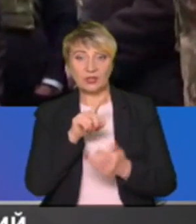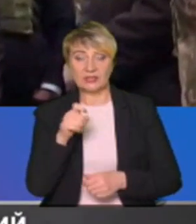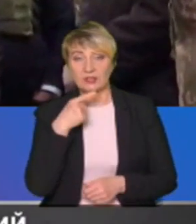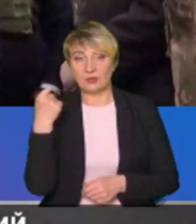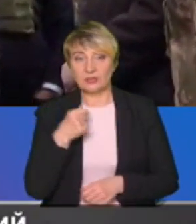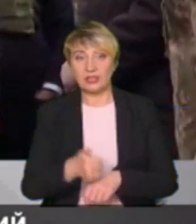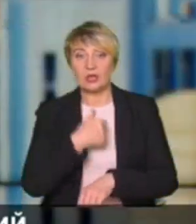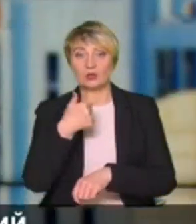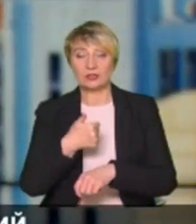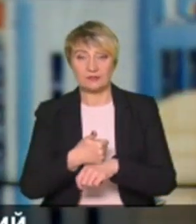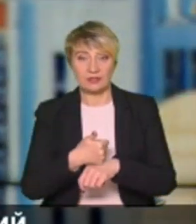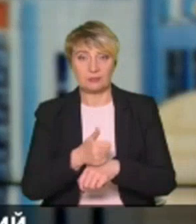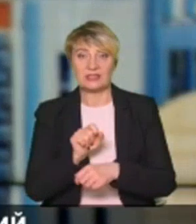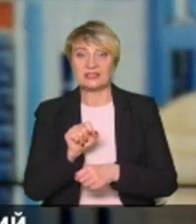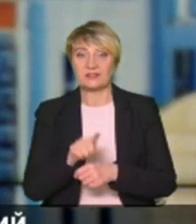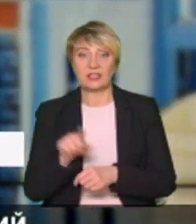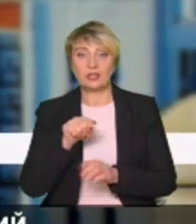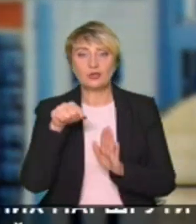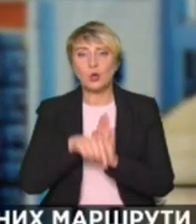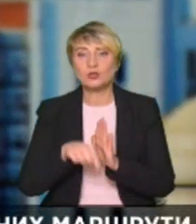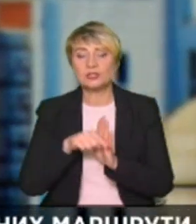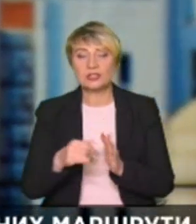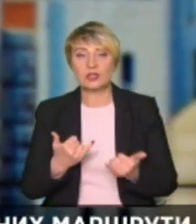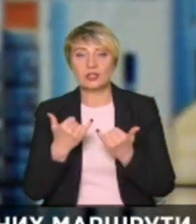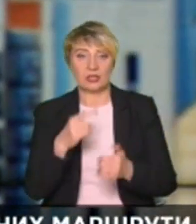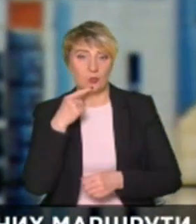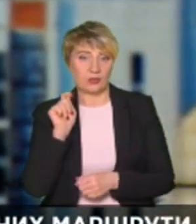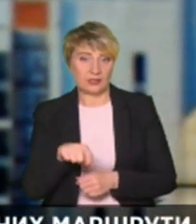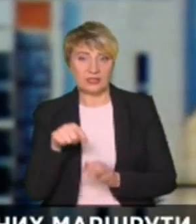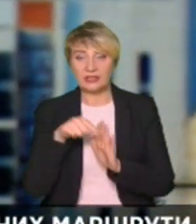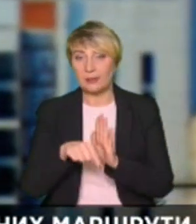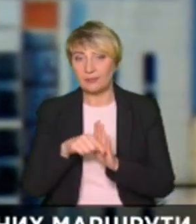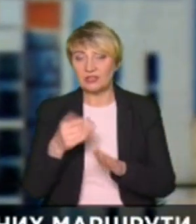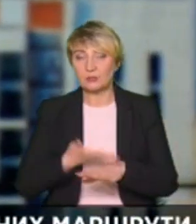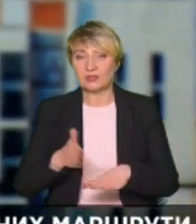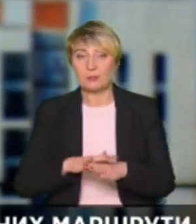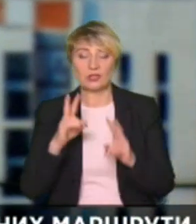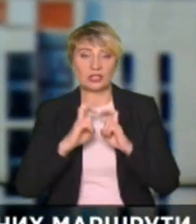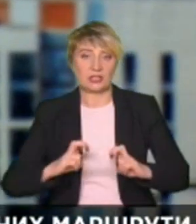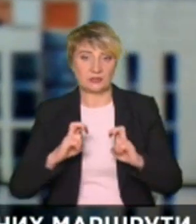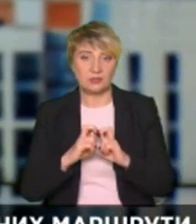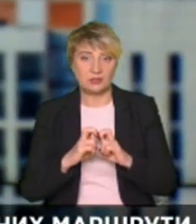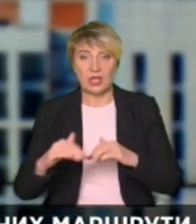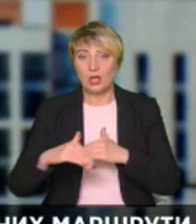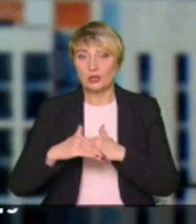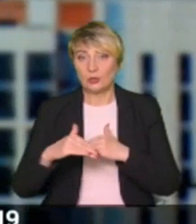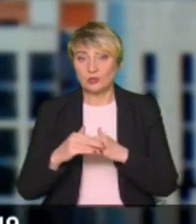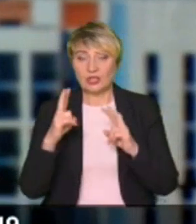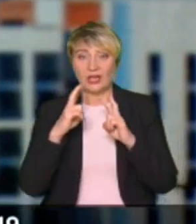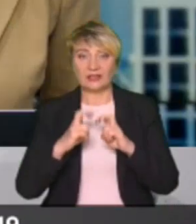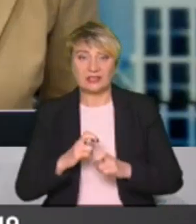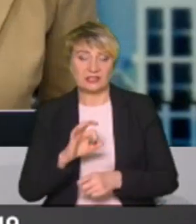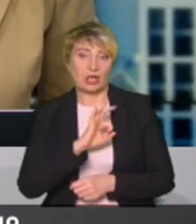основних завдань. Що це означає для України та, в принципі, для Польщі? Давайте розберемося. Допоможе нам цьому аналітик-юрист